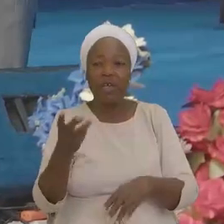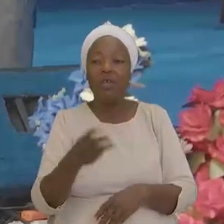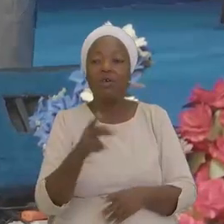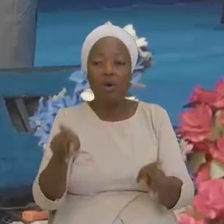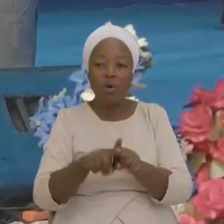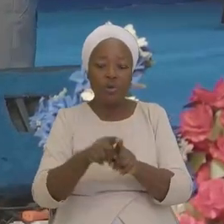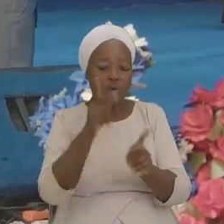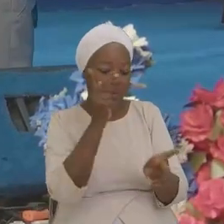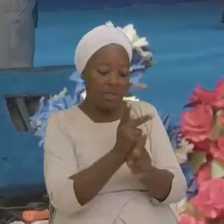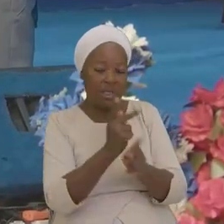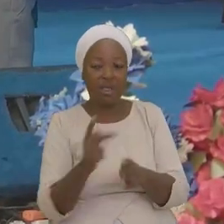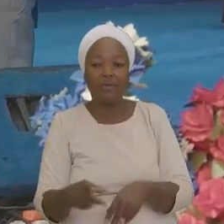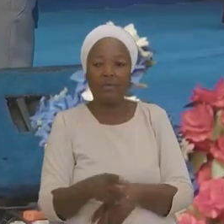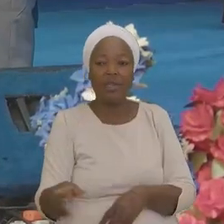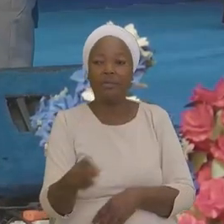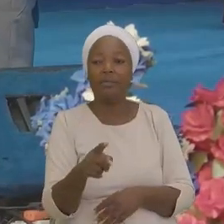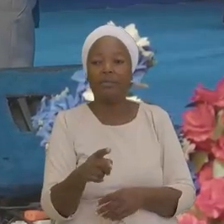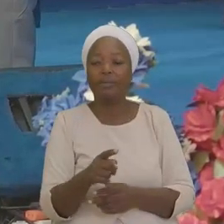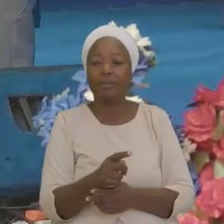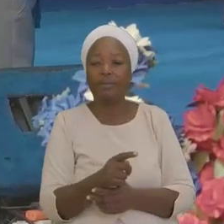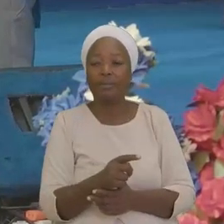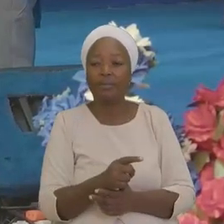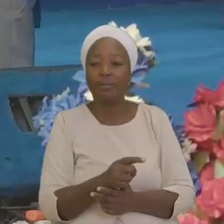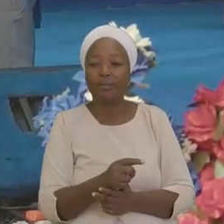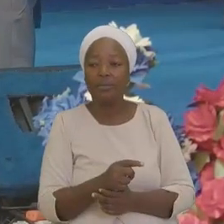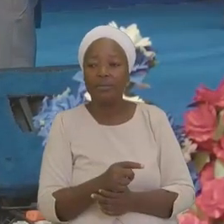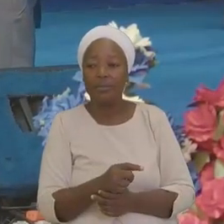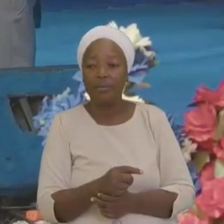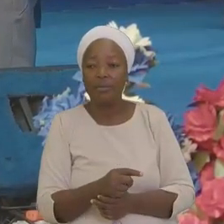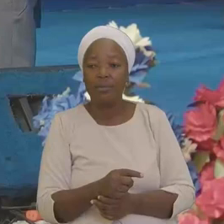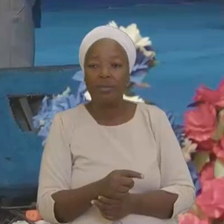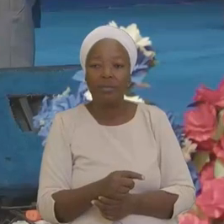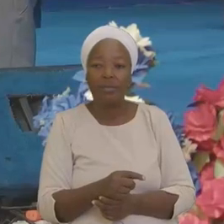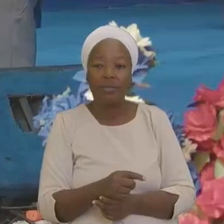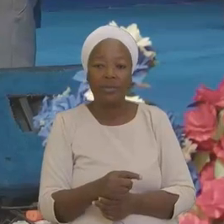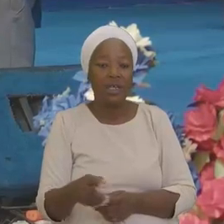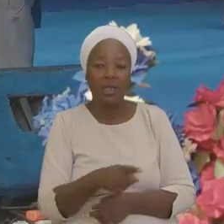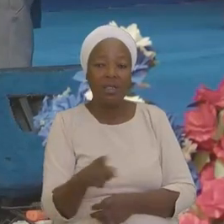Parce que Moïse, le prophète, les a préservés.